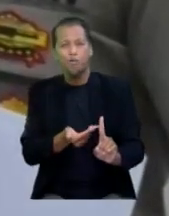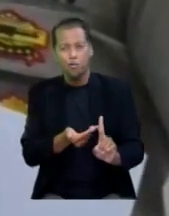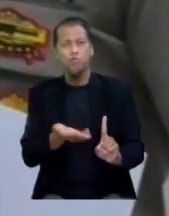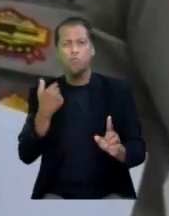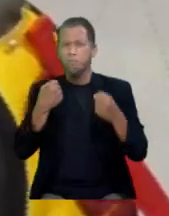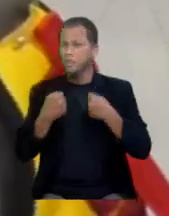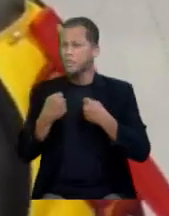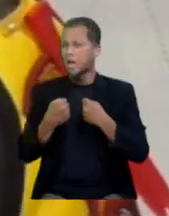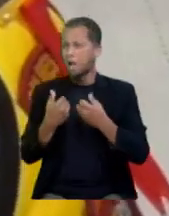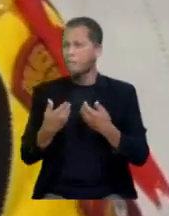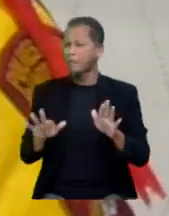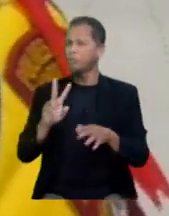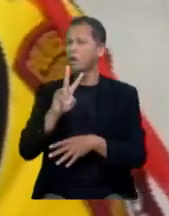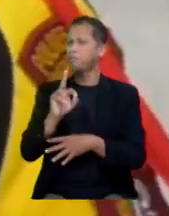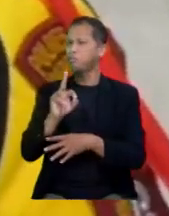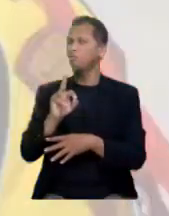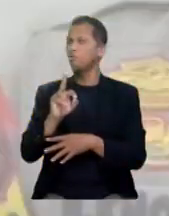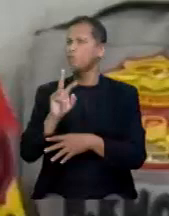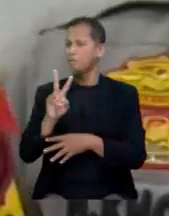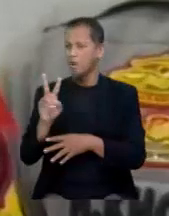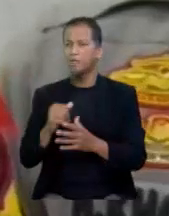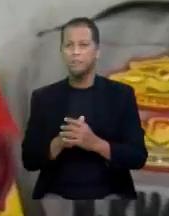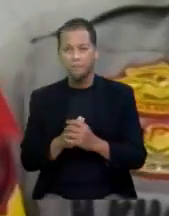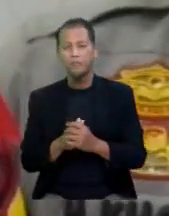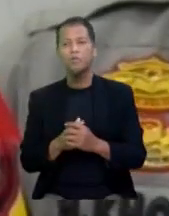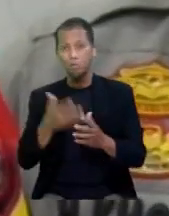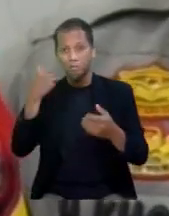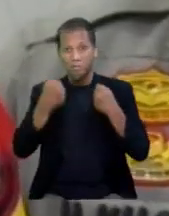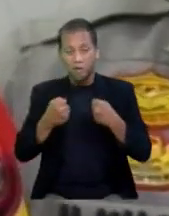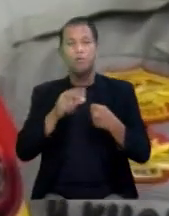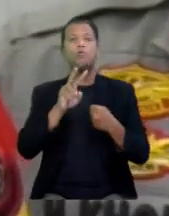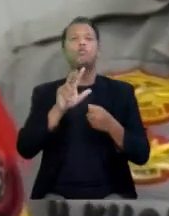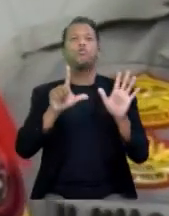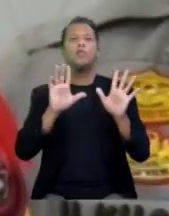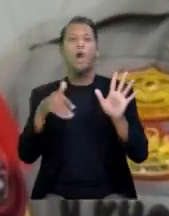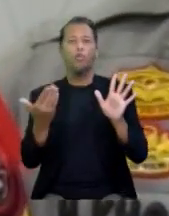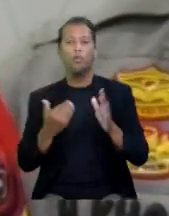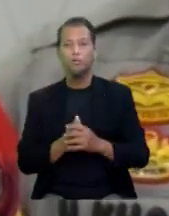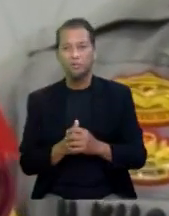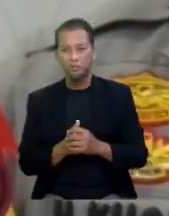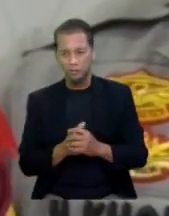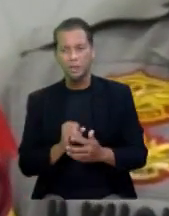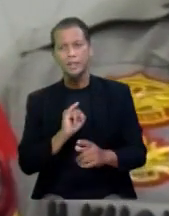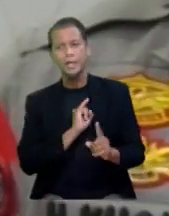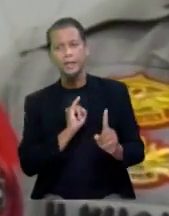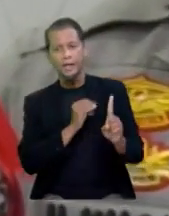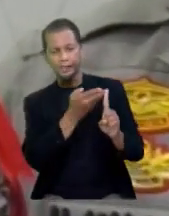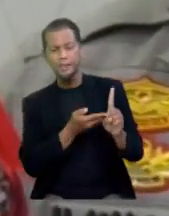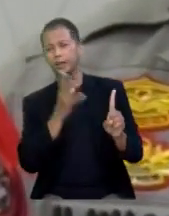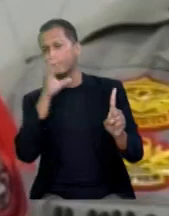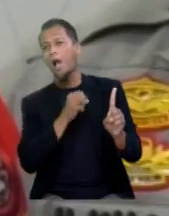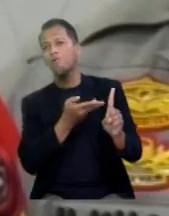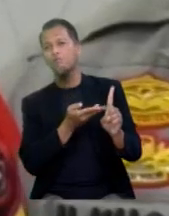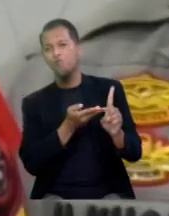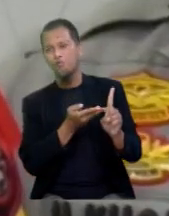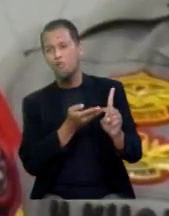masa hukuman 7 tahun penjara. Kami mendapatkan wajah dari orang